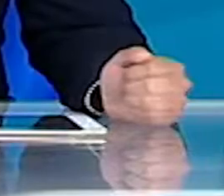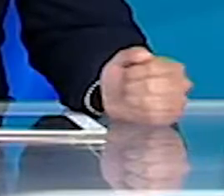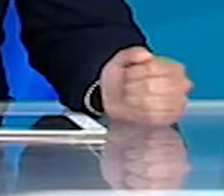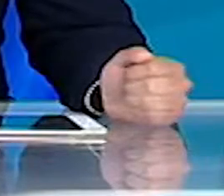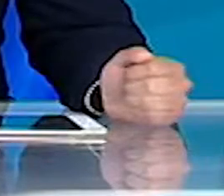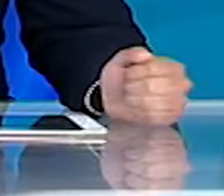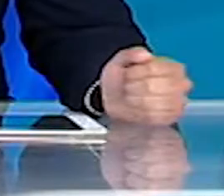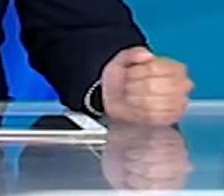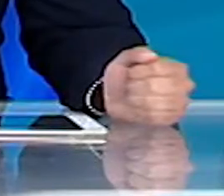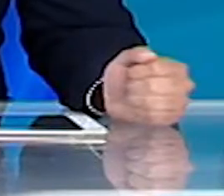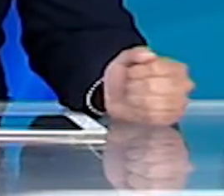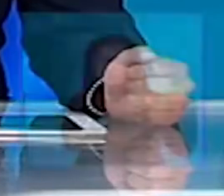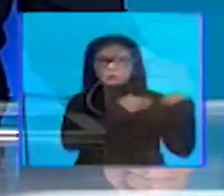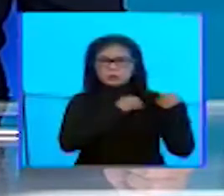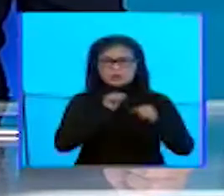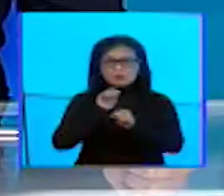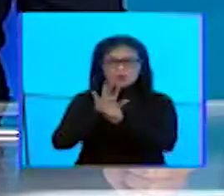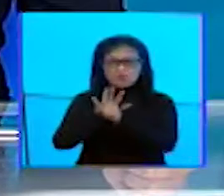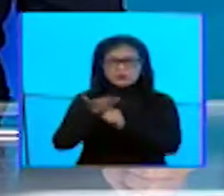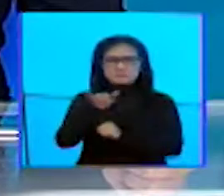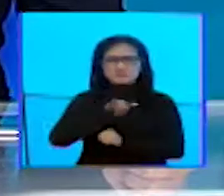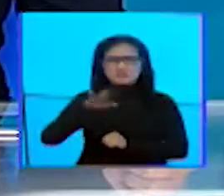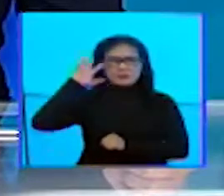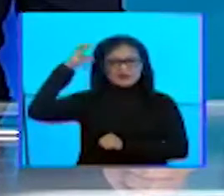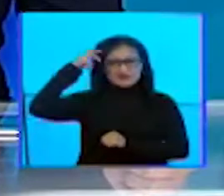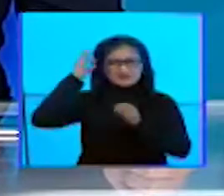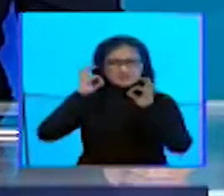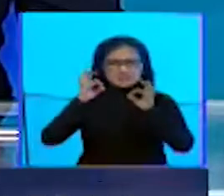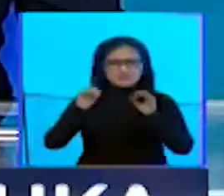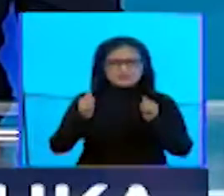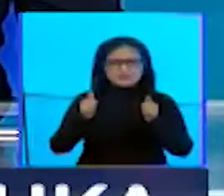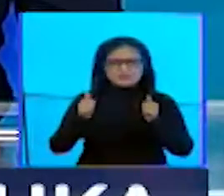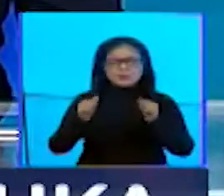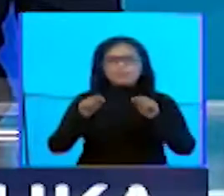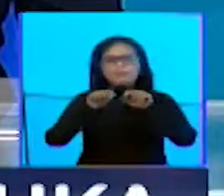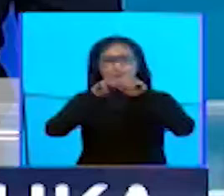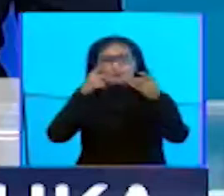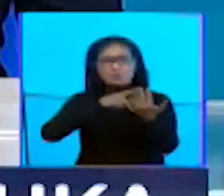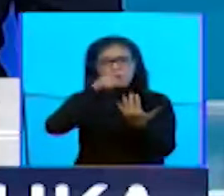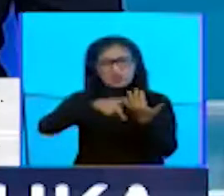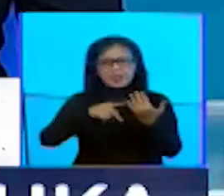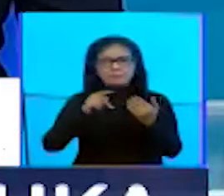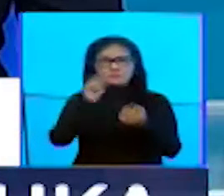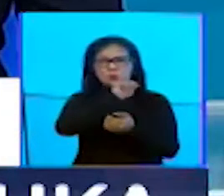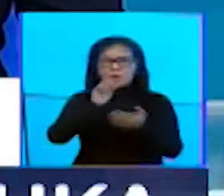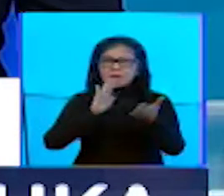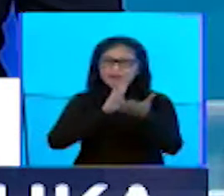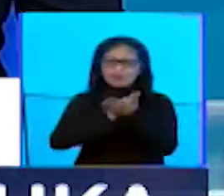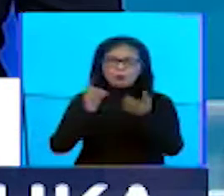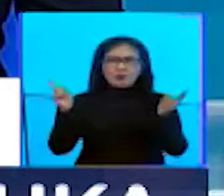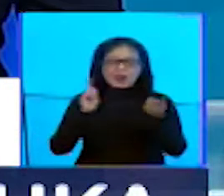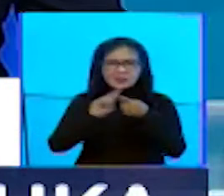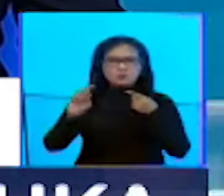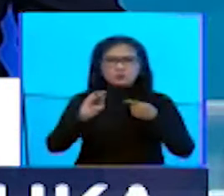Satgas Penanganan COVID-19 bersama Dinas Pendidikan menyiapkan skema sekolah tatap muka dengan penerapan protokol kesehatan.